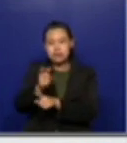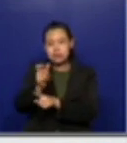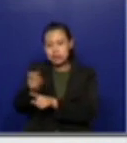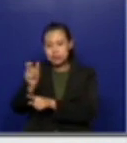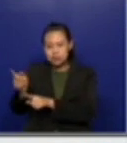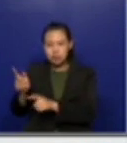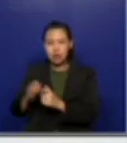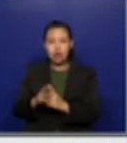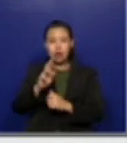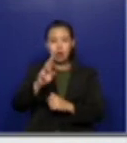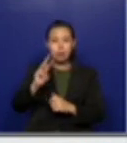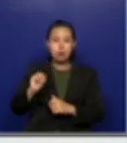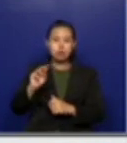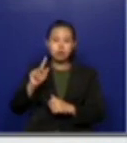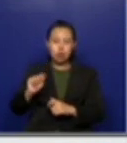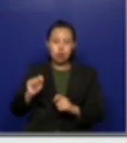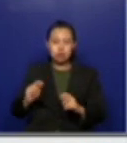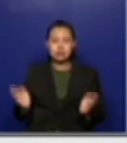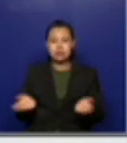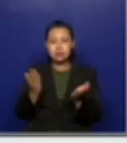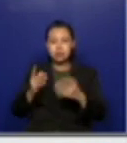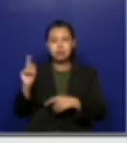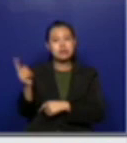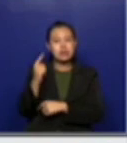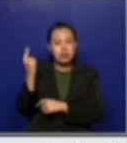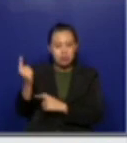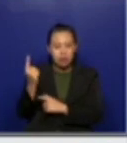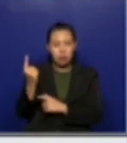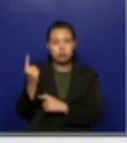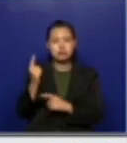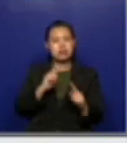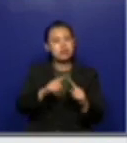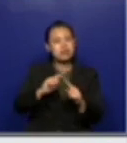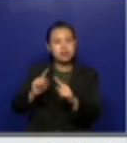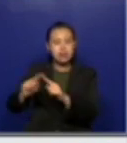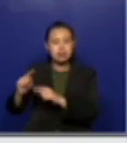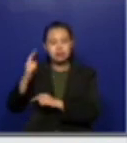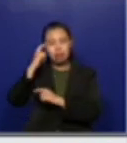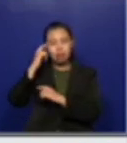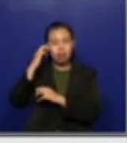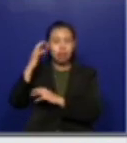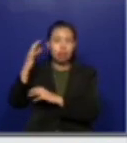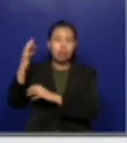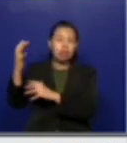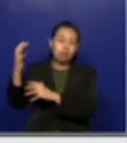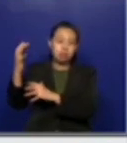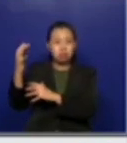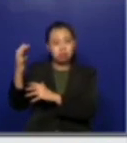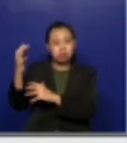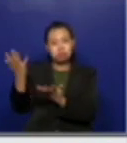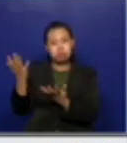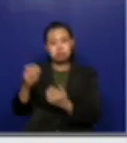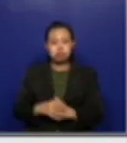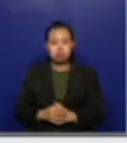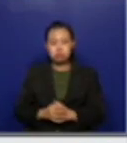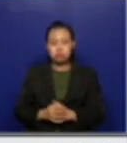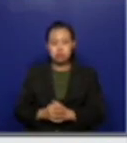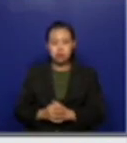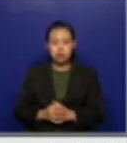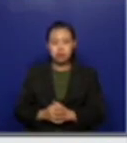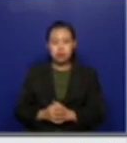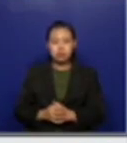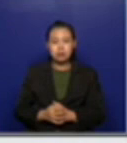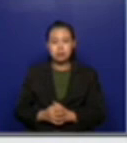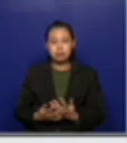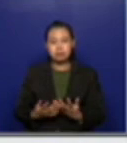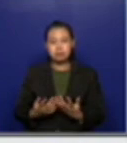ท่านพูดมาโอ้จะสนับสนุนท่องเที่ยวจะอย่างนั้นจะอย่างนี้ฝันลมๆแรงๆหรือเปล่าครับพอท่านเห็นคนไปเที่ยวเต็มชายหาดบาง